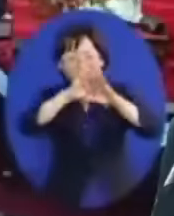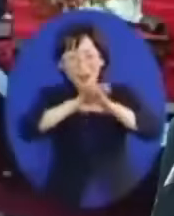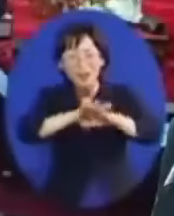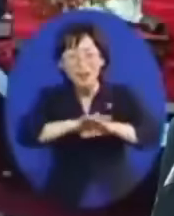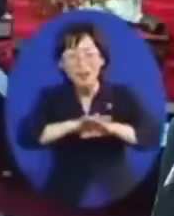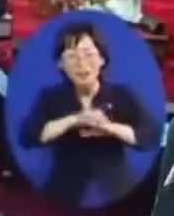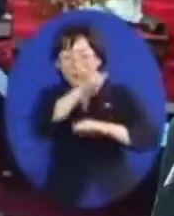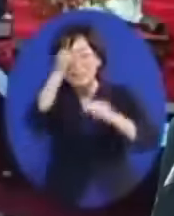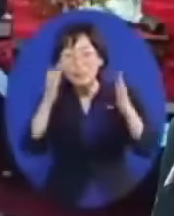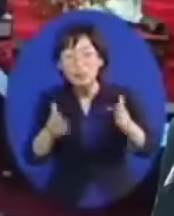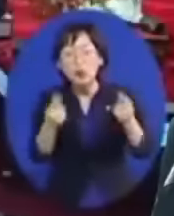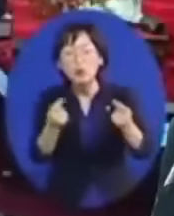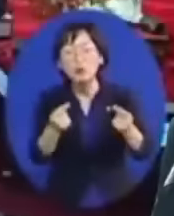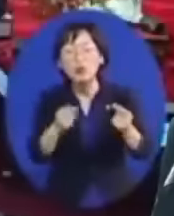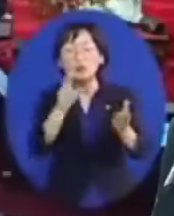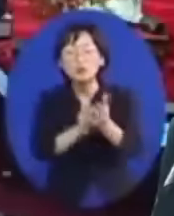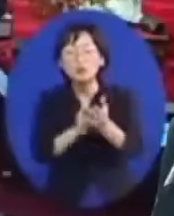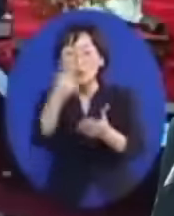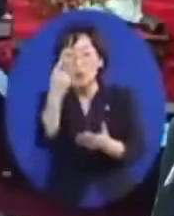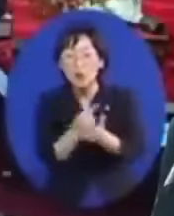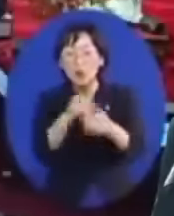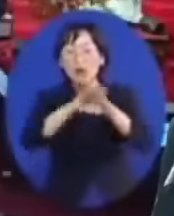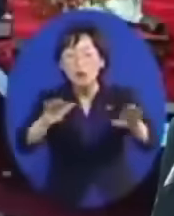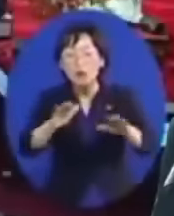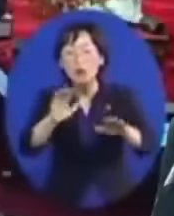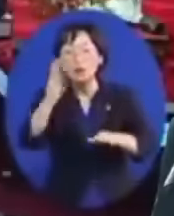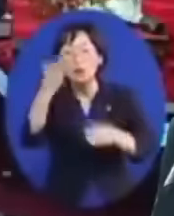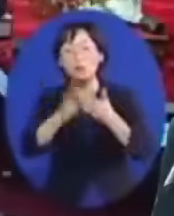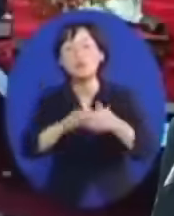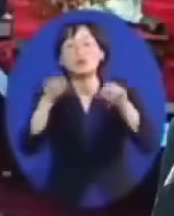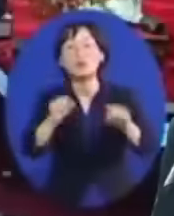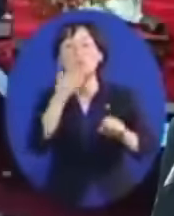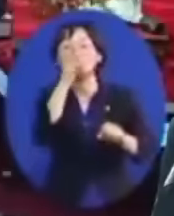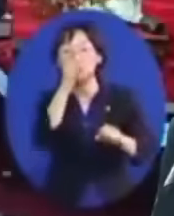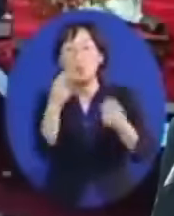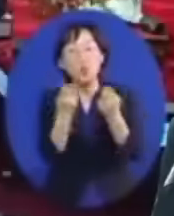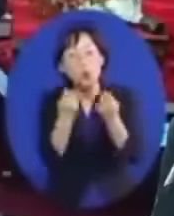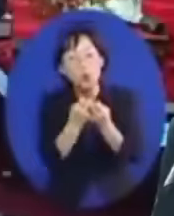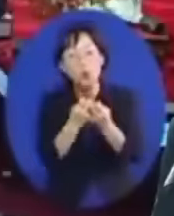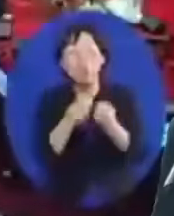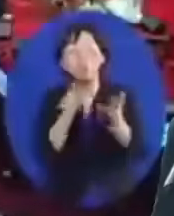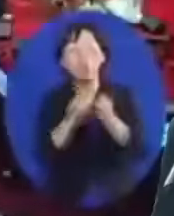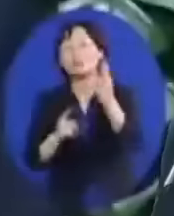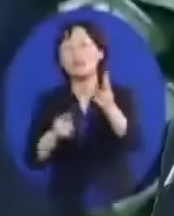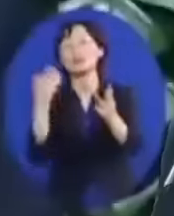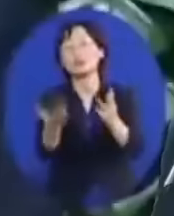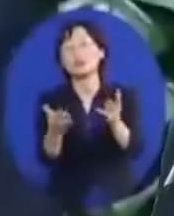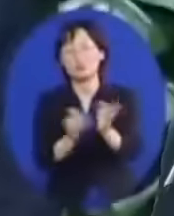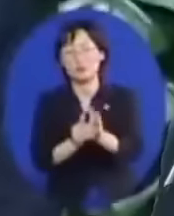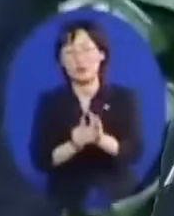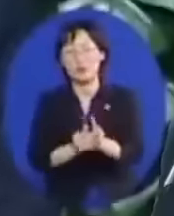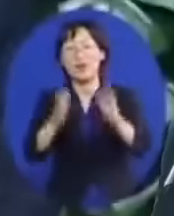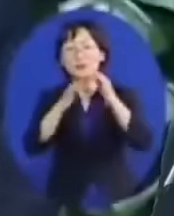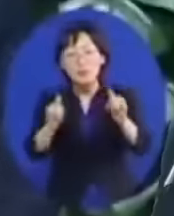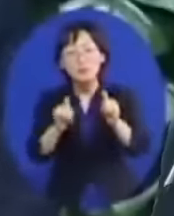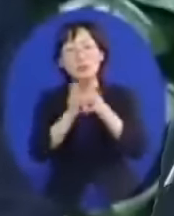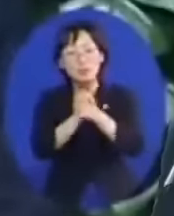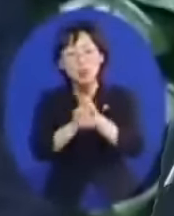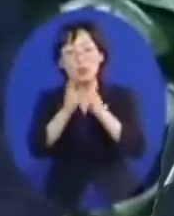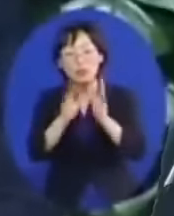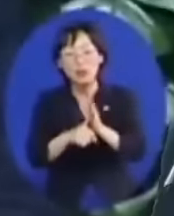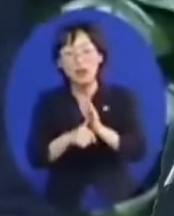문제가 다가왔는데 문제를 해결해야 살겠는데 어떻게 문제를 해결하겠습니까? 사람들은 기도할